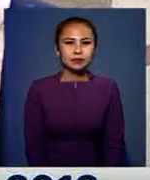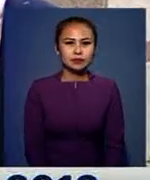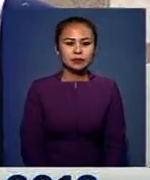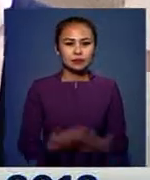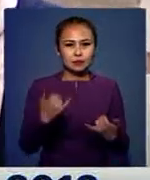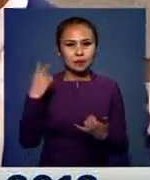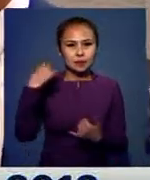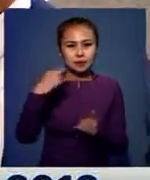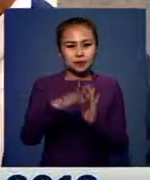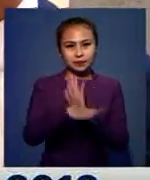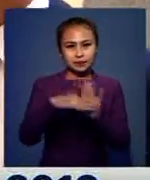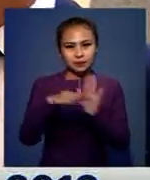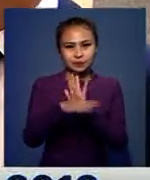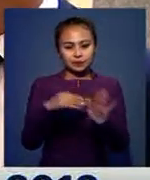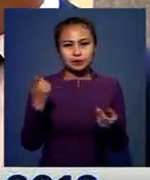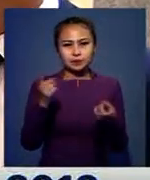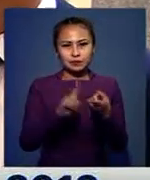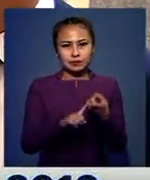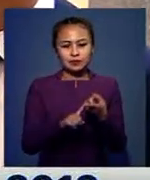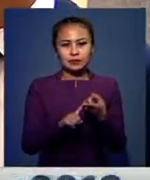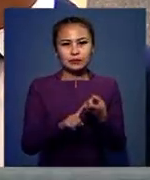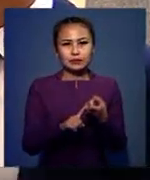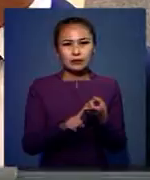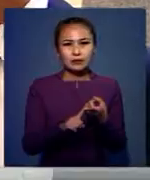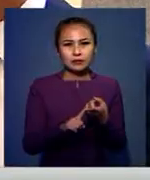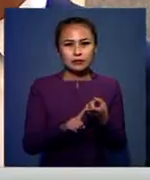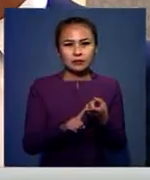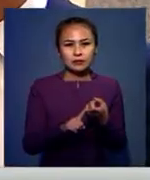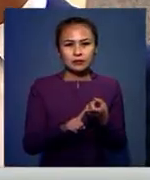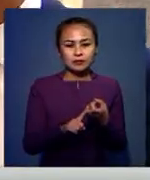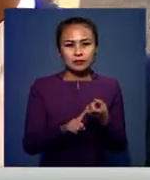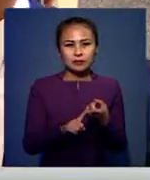президент сайлау науқанына байланысты болып отыр бұл концерт. Шаңырақ деген ансамбль.